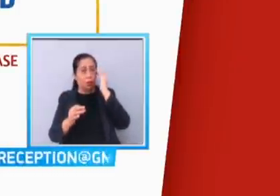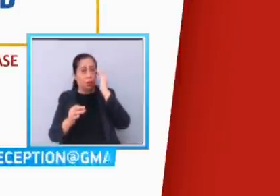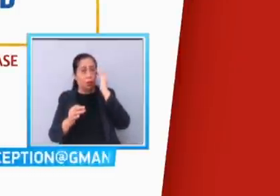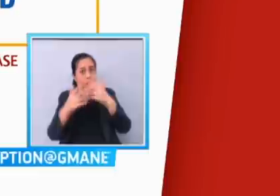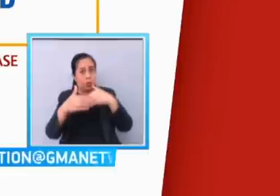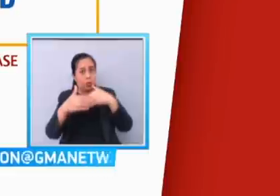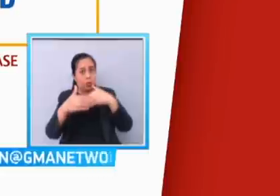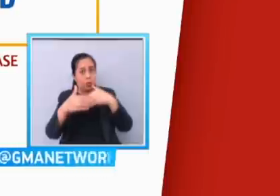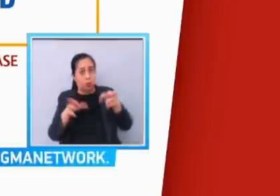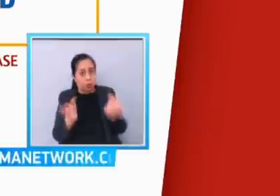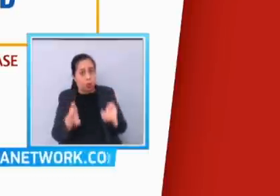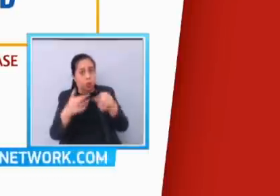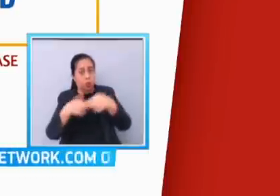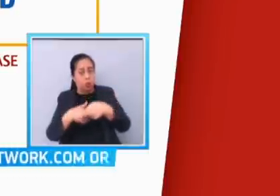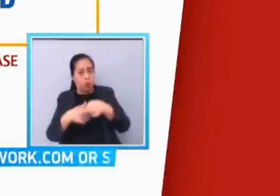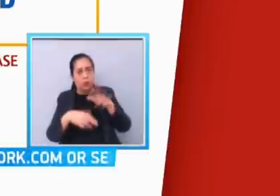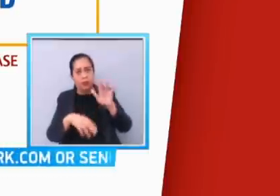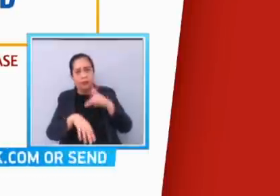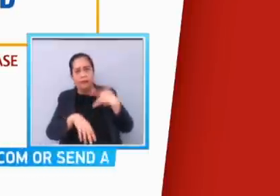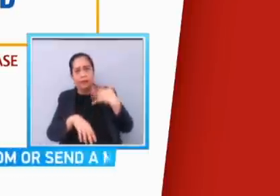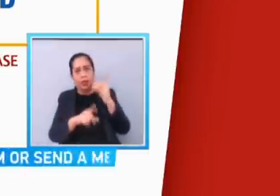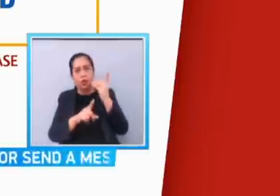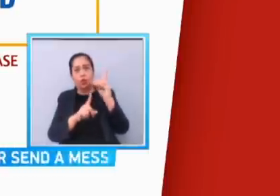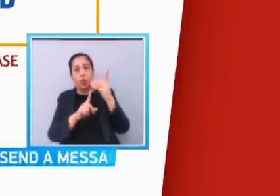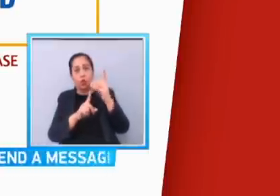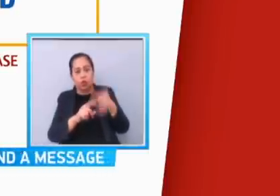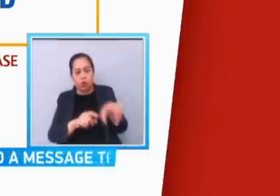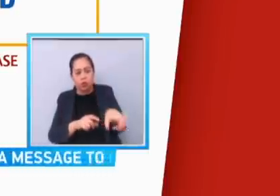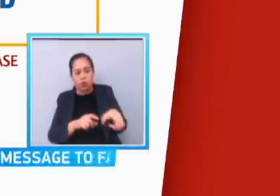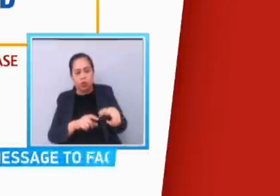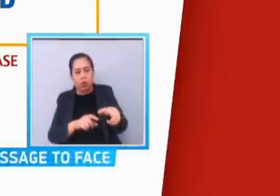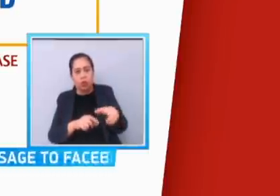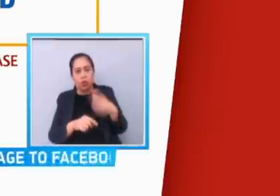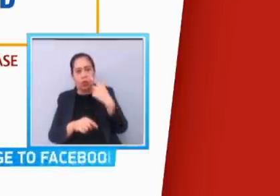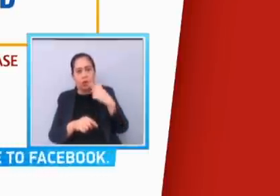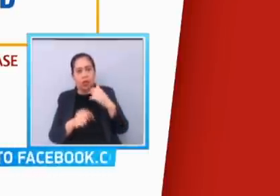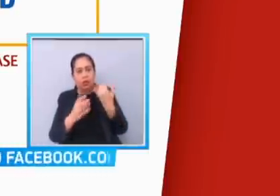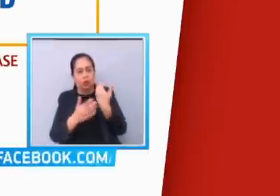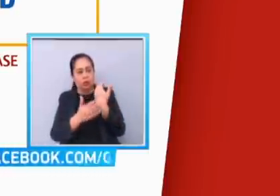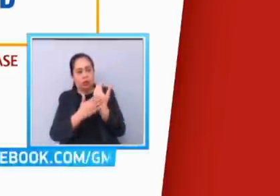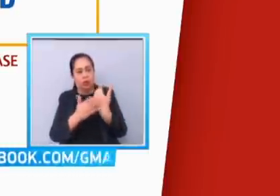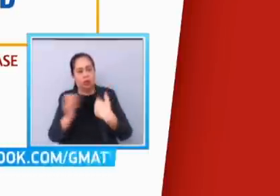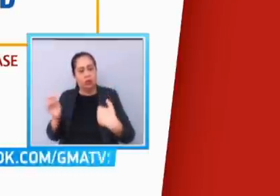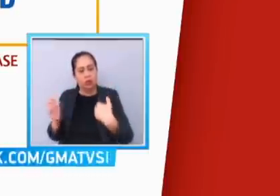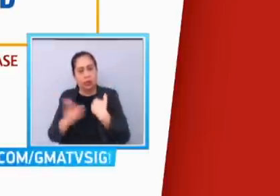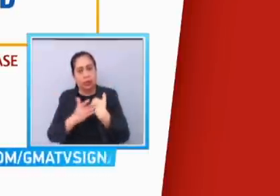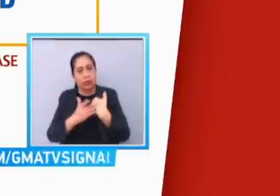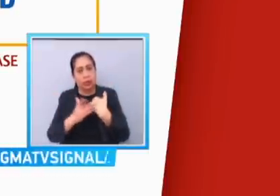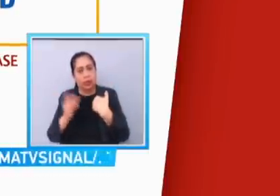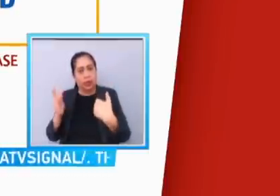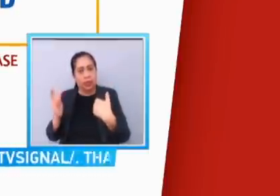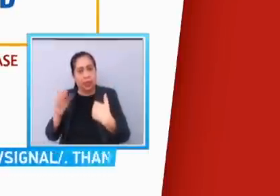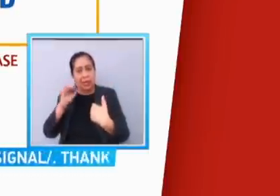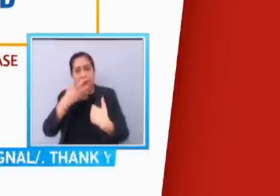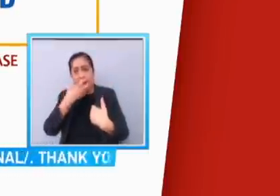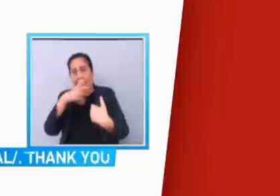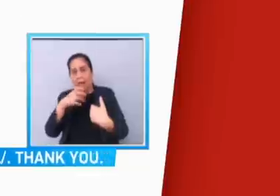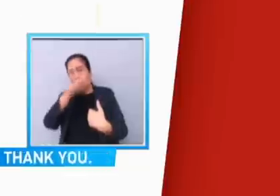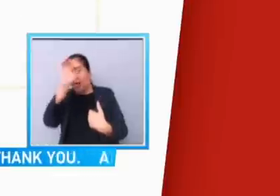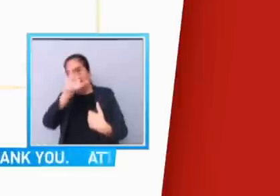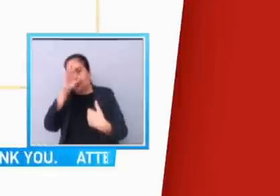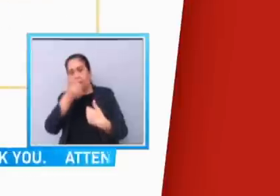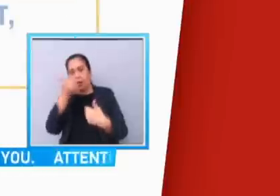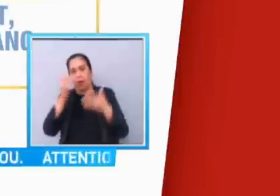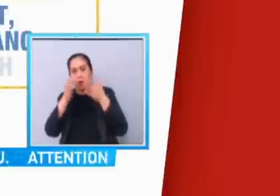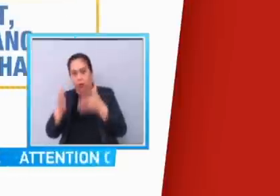kwarto, salatin ang doorknob gamit ang likod ng kamay. Kung mainit ito, humanap po ng ibang daan palabas.